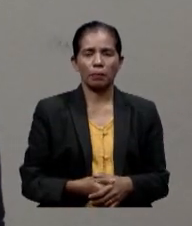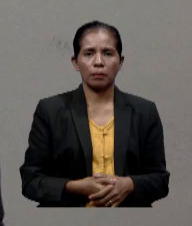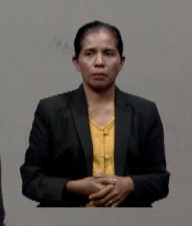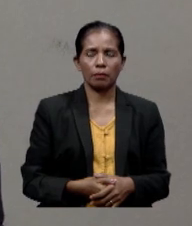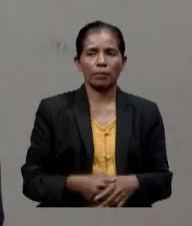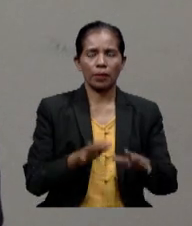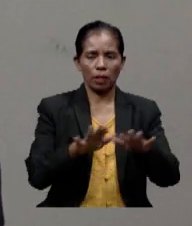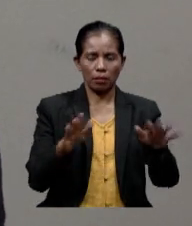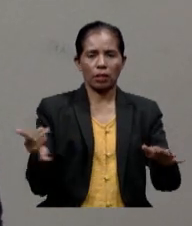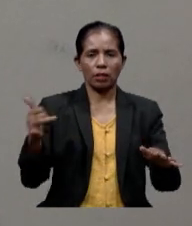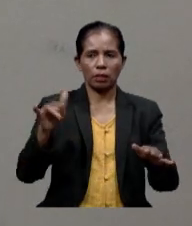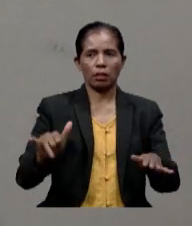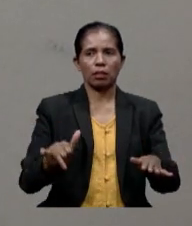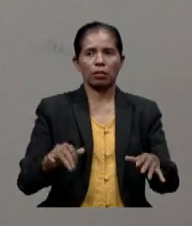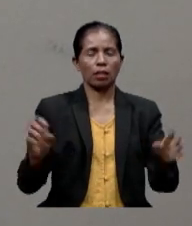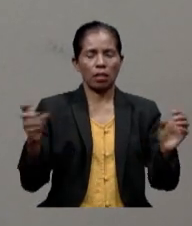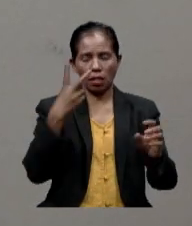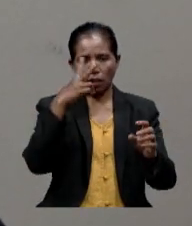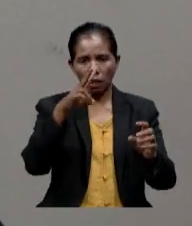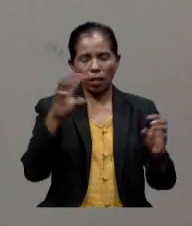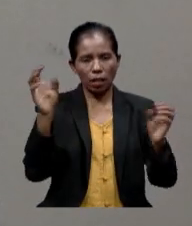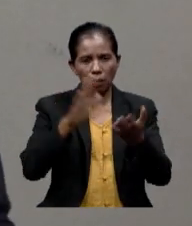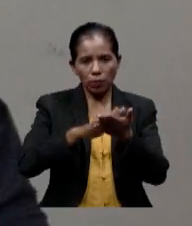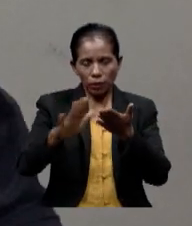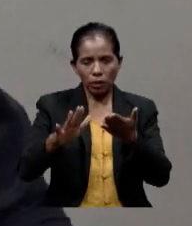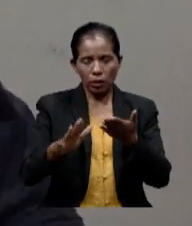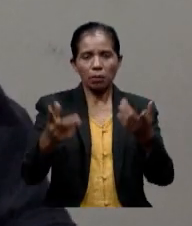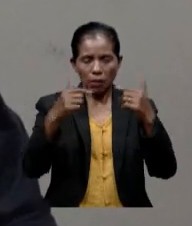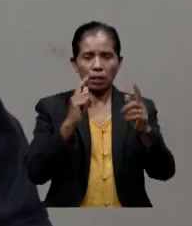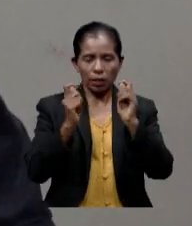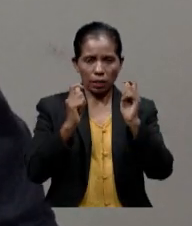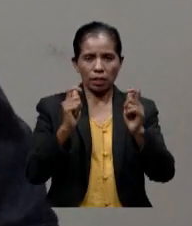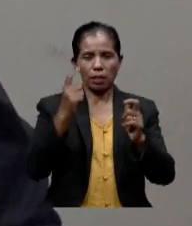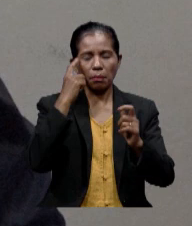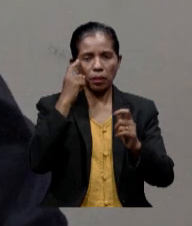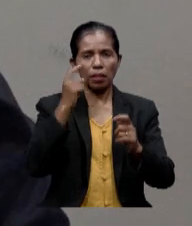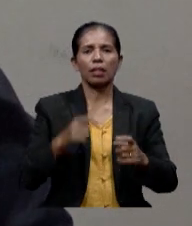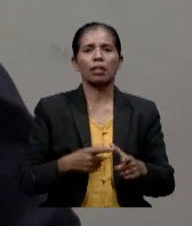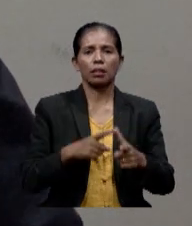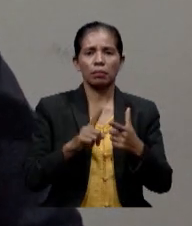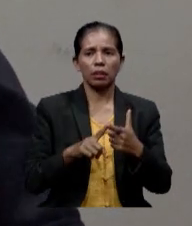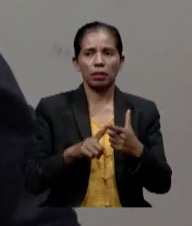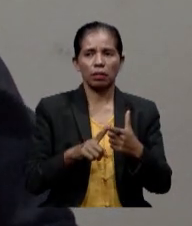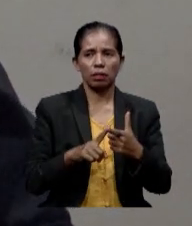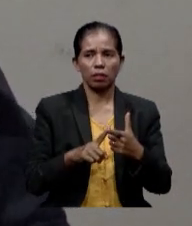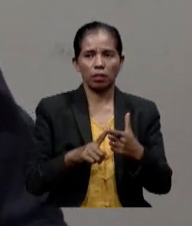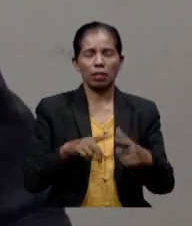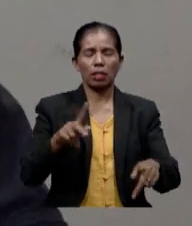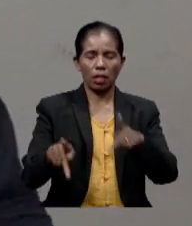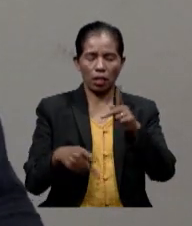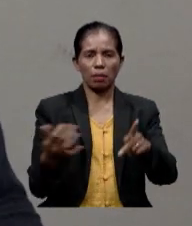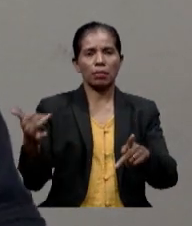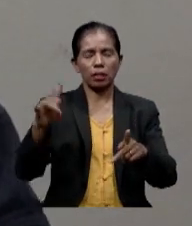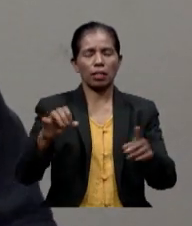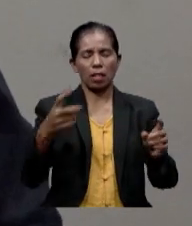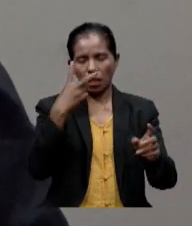lah baris sih sama darman baris lah mau sekali, aduh kemai, koko mata, ini be pulas tahu nggak, kemudian dia masih inti